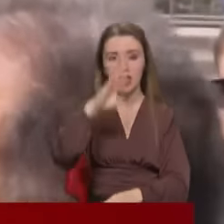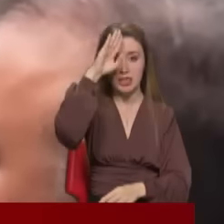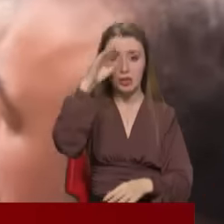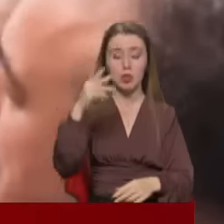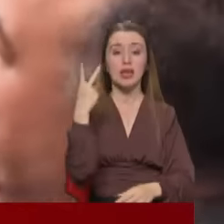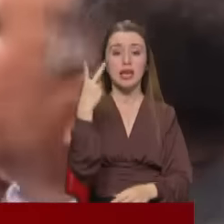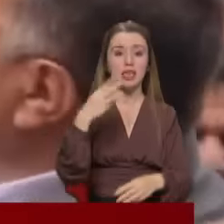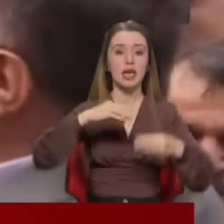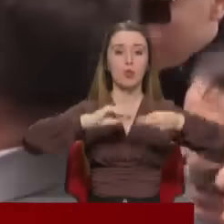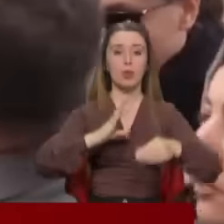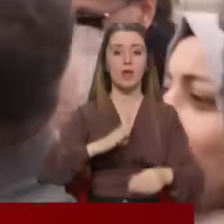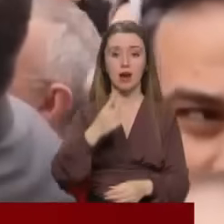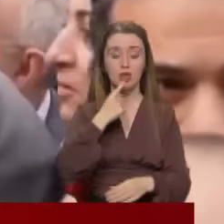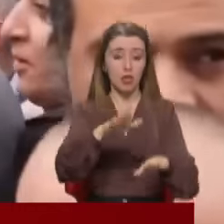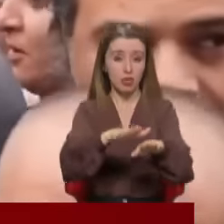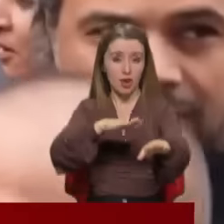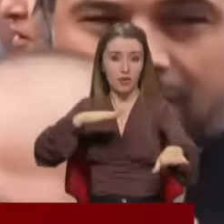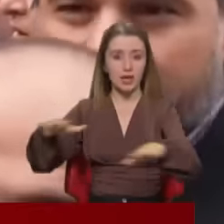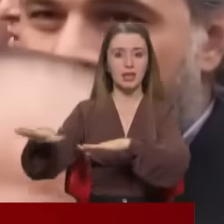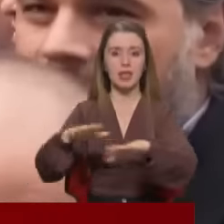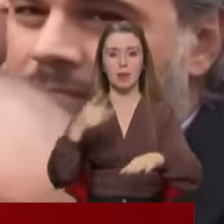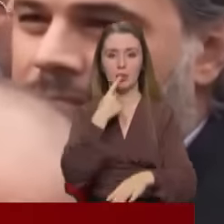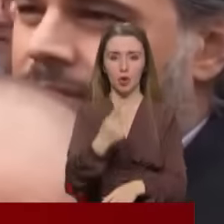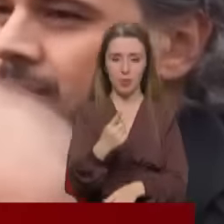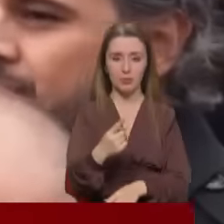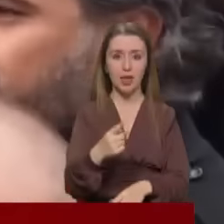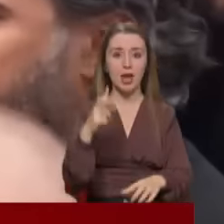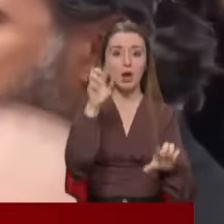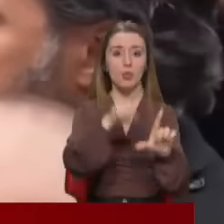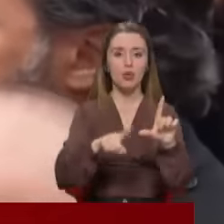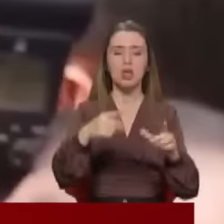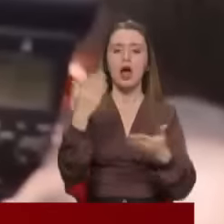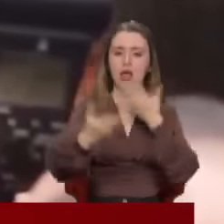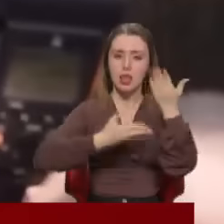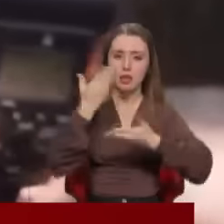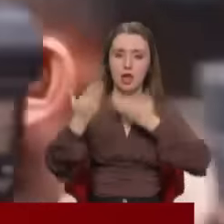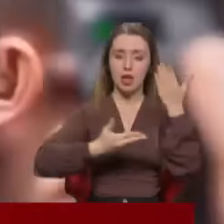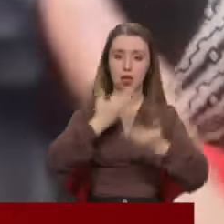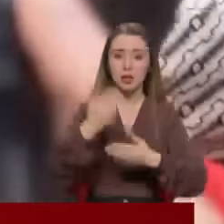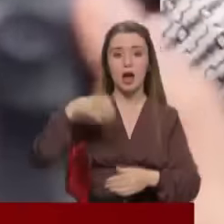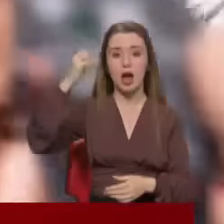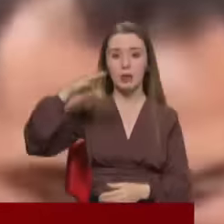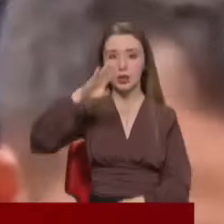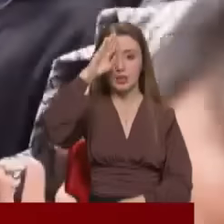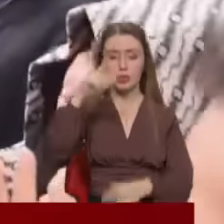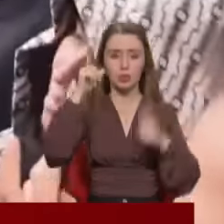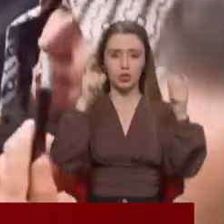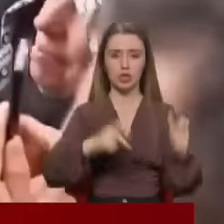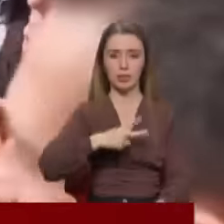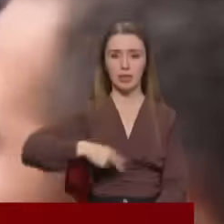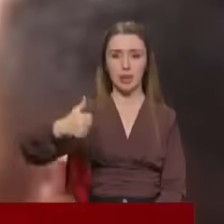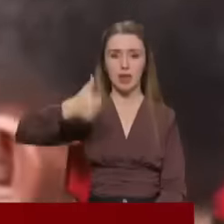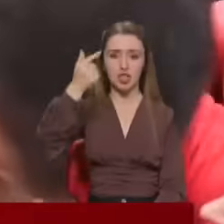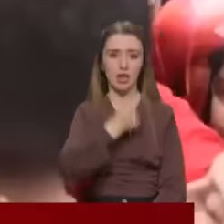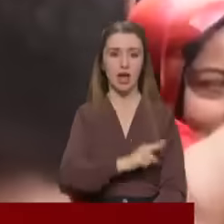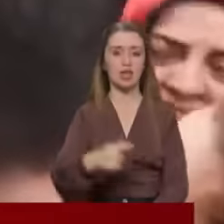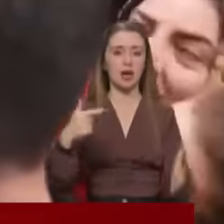iki temel sorunu trafik ve deprem dedi Murat Kurum. Projelerini sıraladı. AK Parti'nin İstanbul Büyükşehir Belediye Başkan